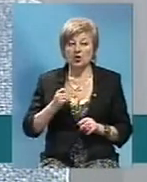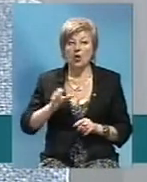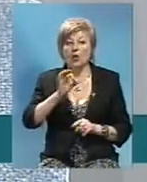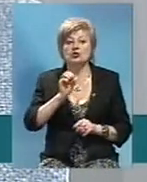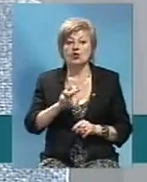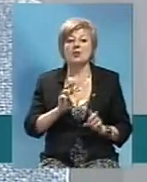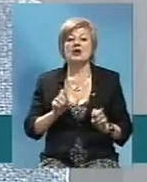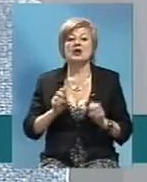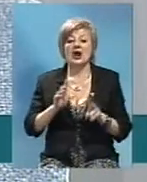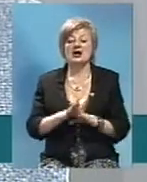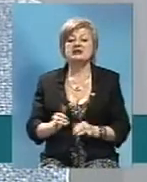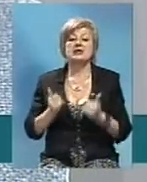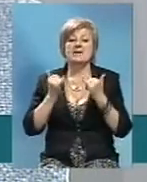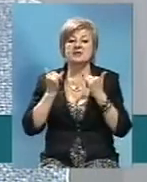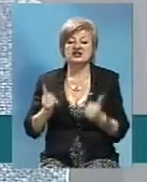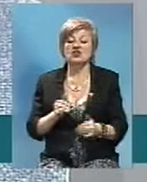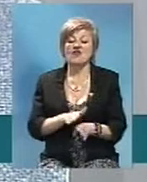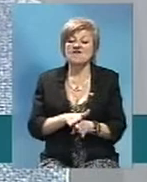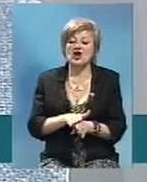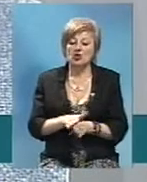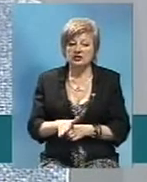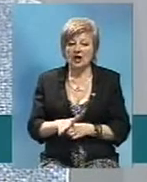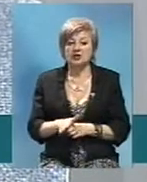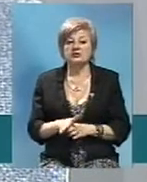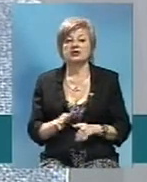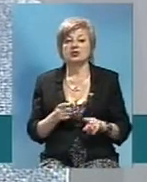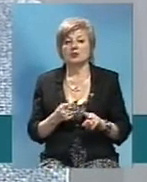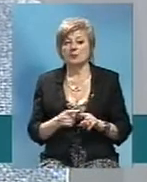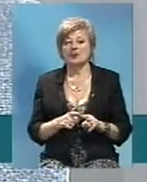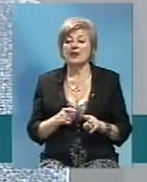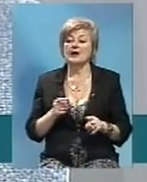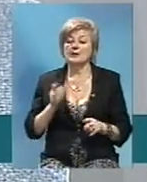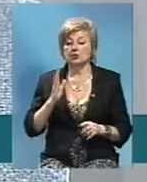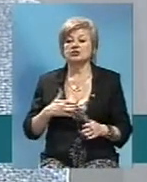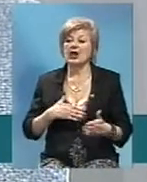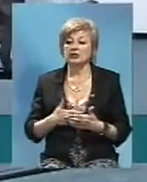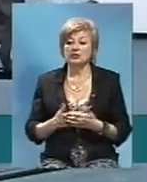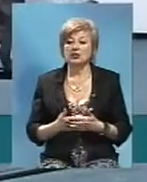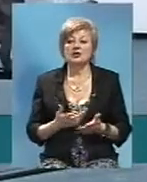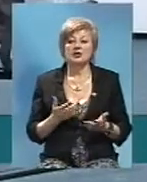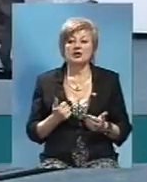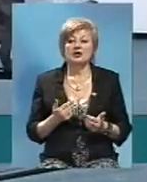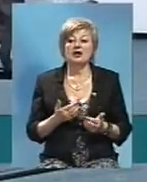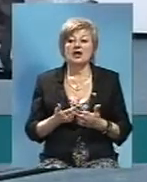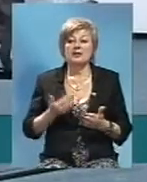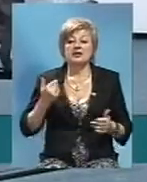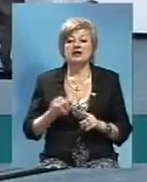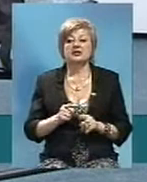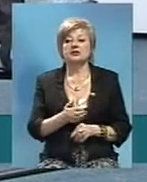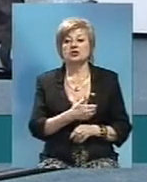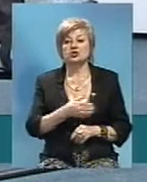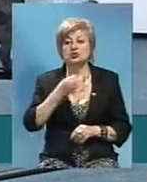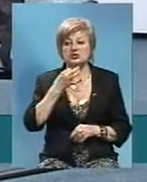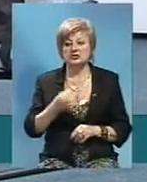те, як забезпечити виконання? І чи будуть тут активісти активними? Позвольте минутку ще перед этим озвучить з